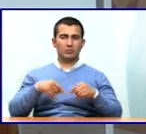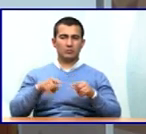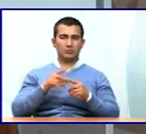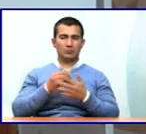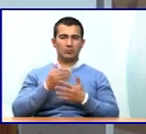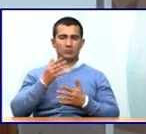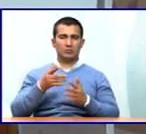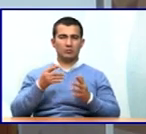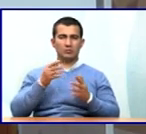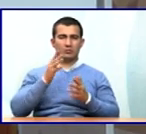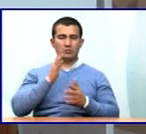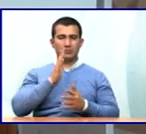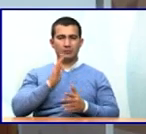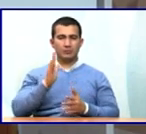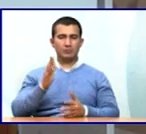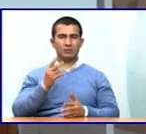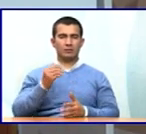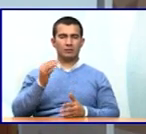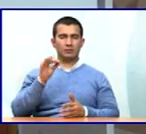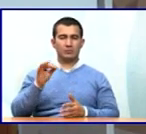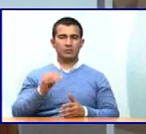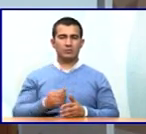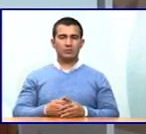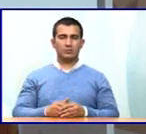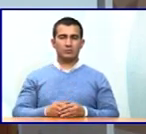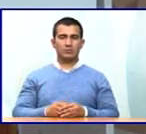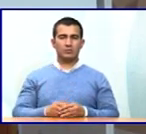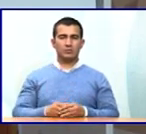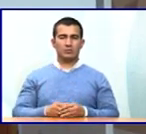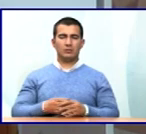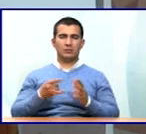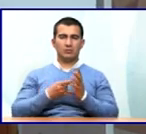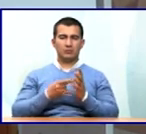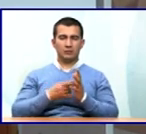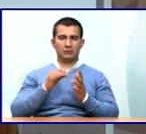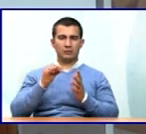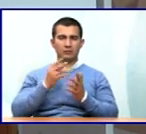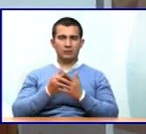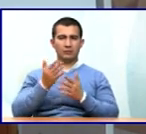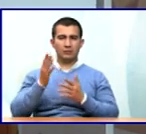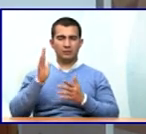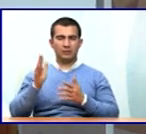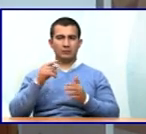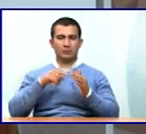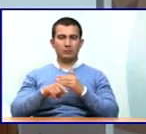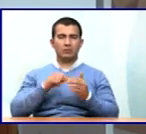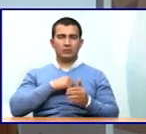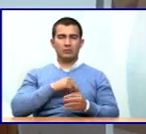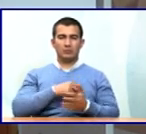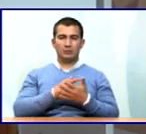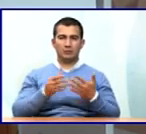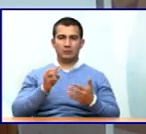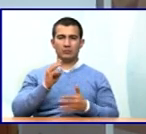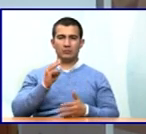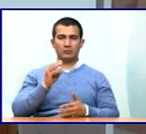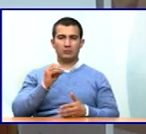vektorining birligini beradi. Demak, magnet induksiya vektori Teslalarda